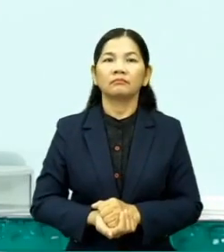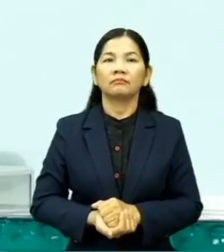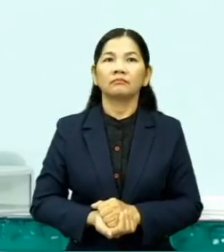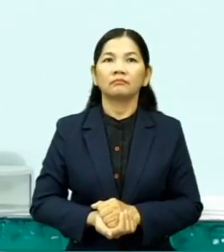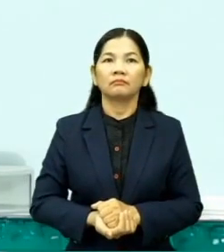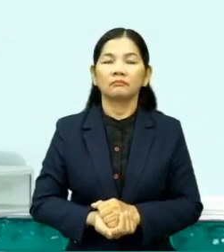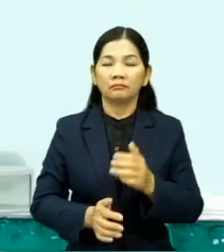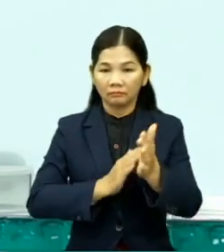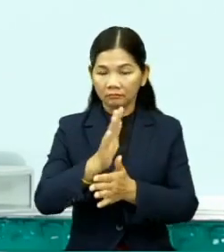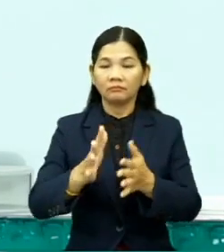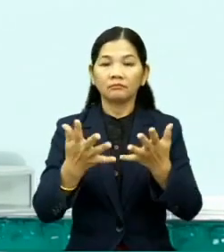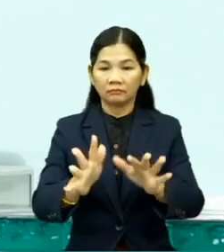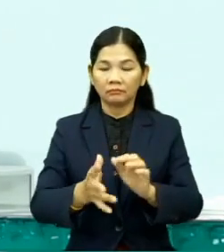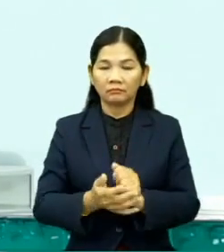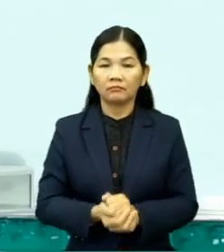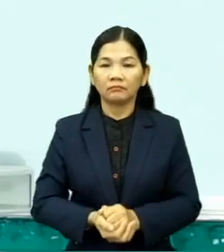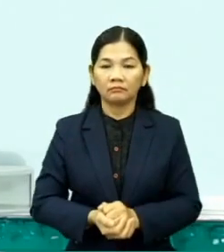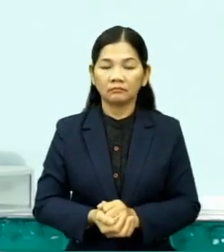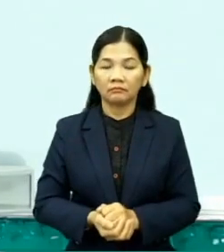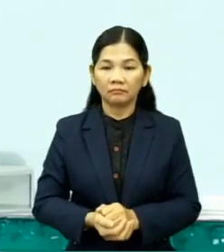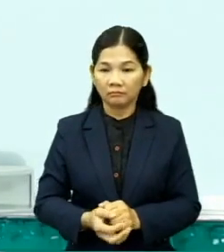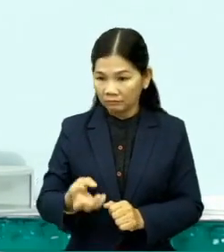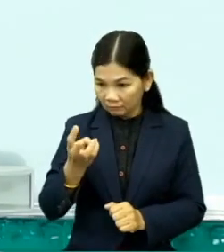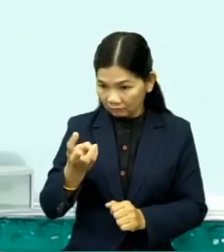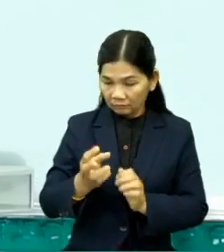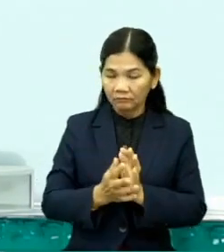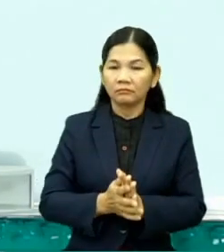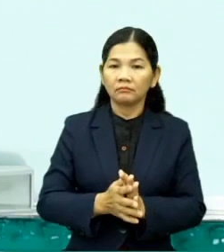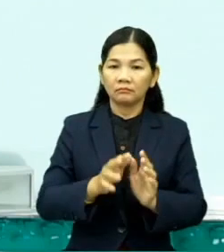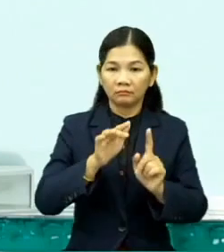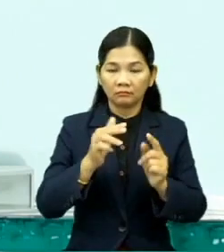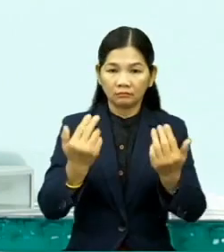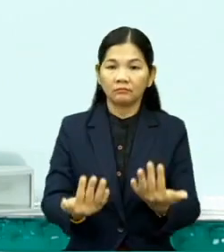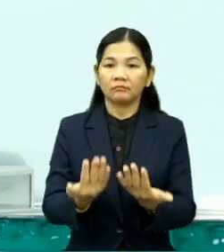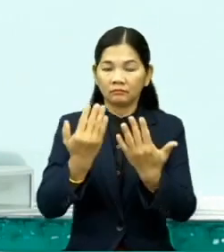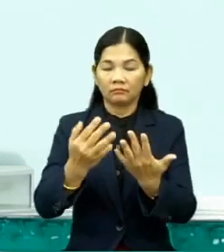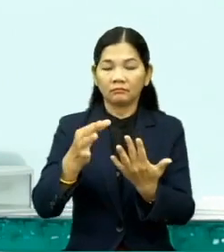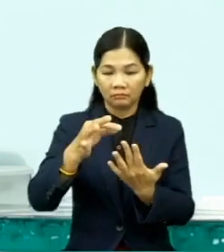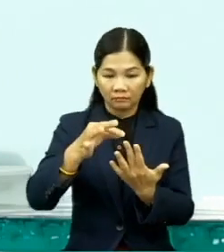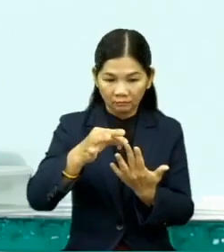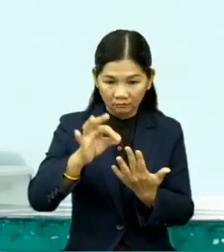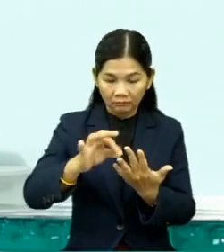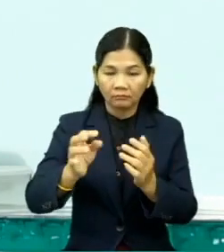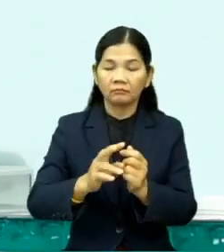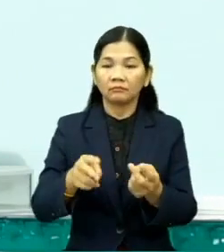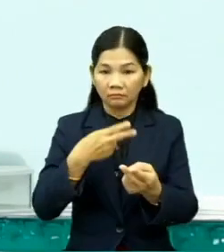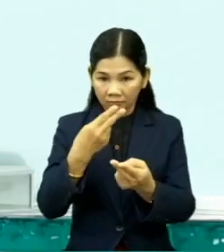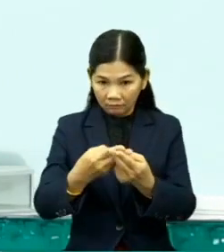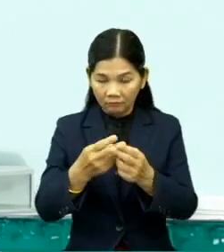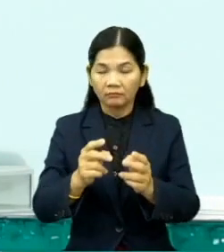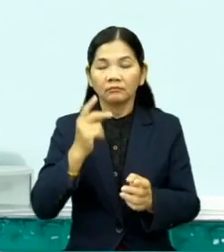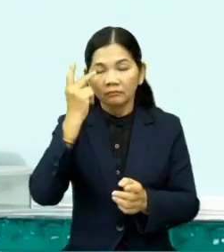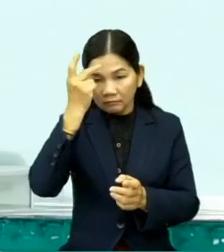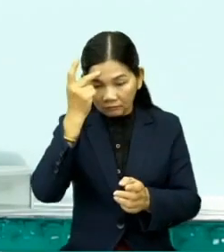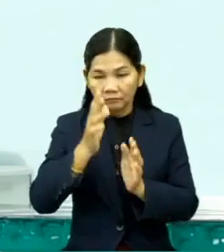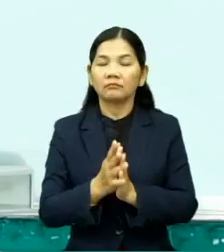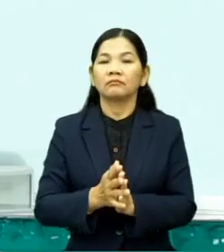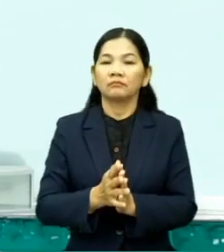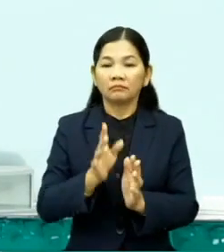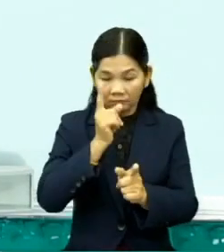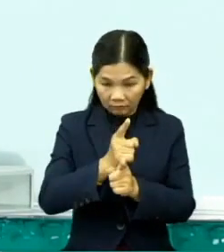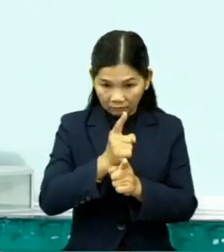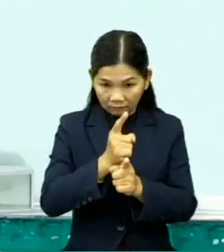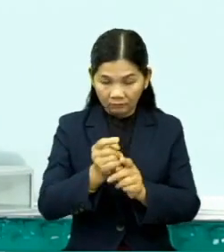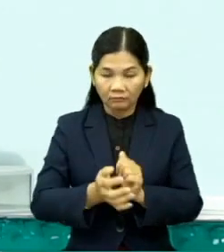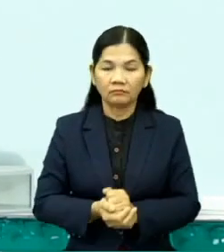ចារកចម្លើយឲ្យទៅចាំបន្តិចទៀតចាកូននឹងបានផ្ទៀងផ្ទាត់ជាមួយអ្នកគ្រូណាកូនណាតើចម្លើយដែលកូនបានគិតកូនបានរកតើដូចនឹងច